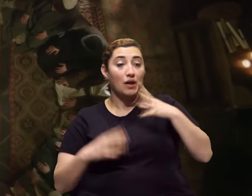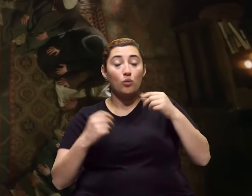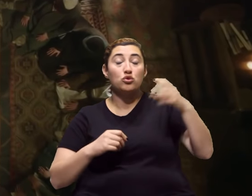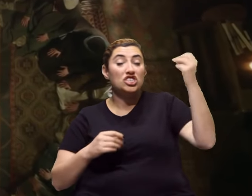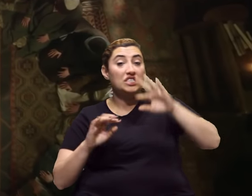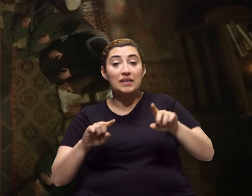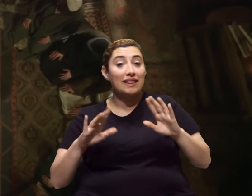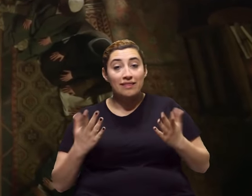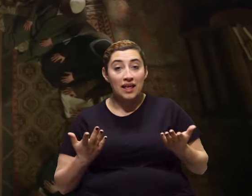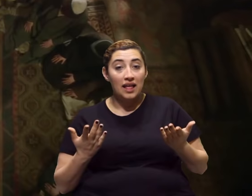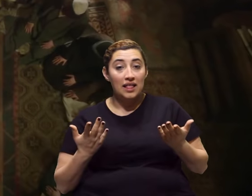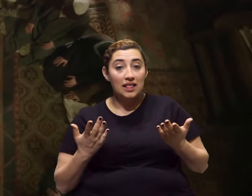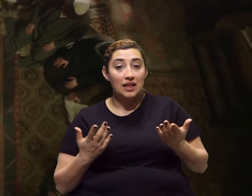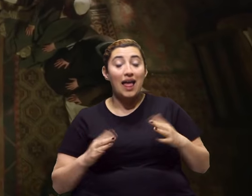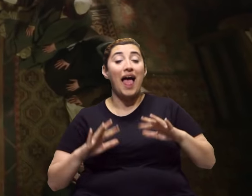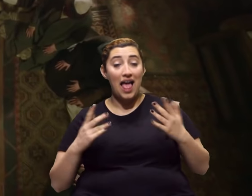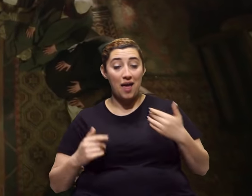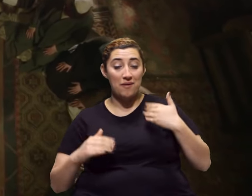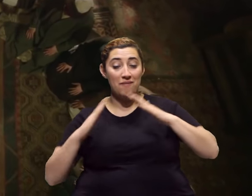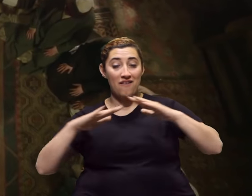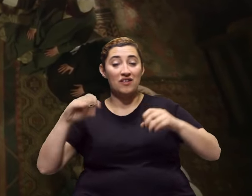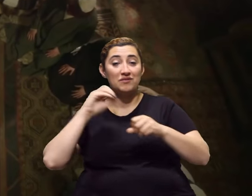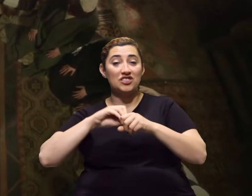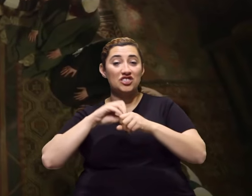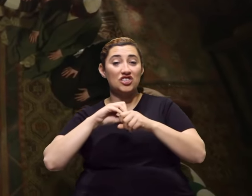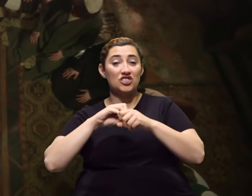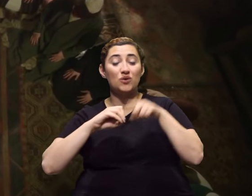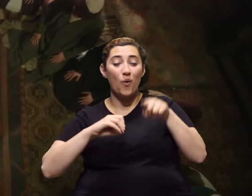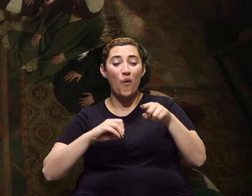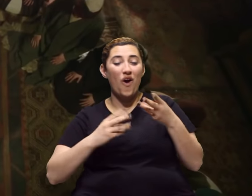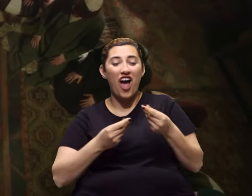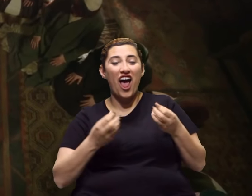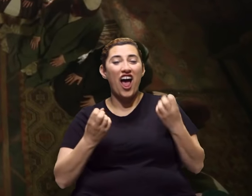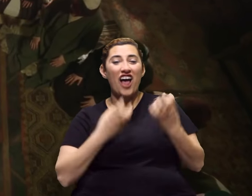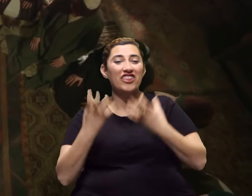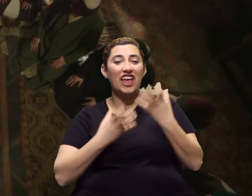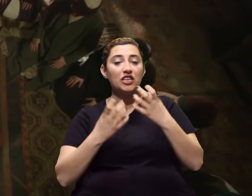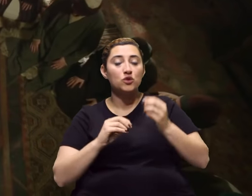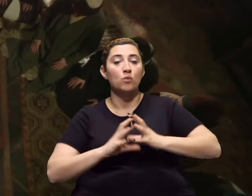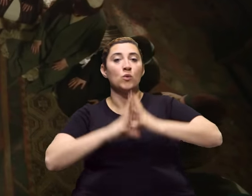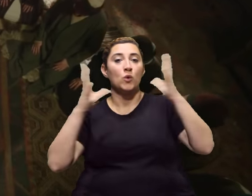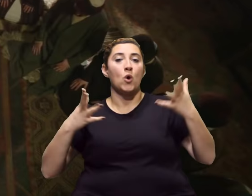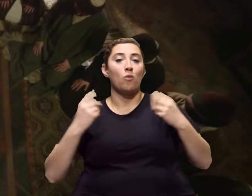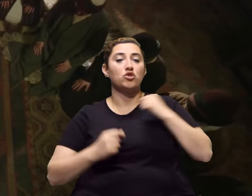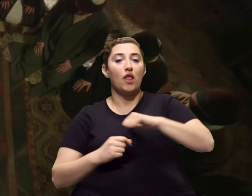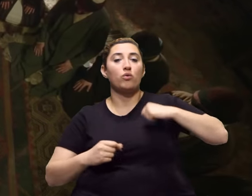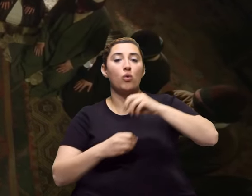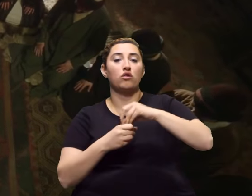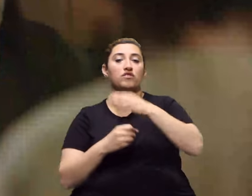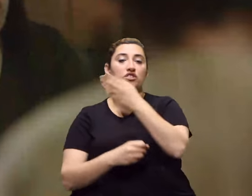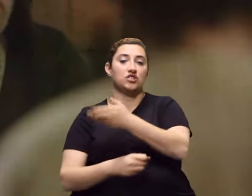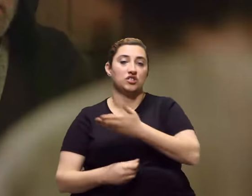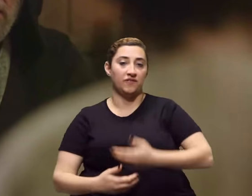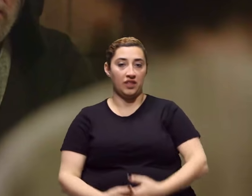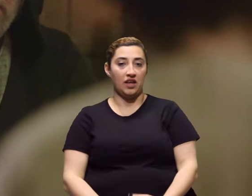ışık nedir? Meğer ocağımızdan kopan o köz bir ateş olmuş Anadolu'dan.